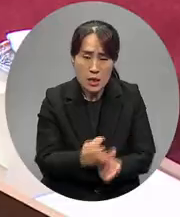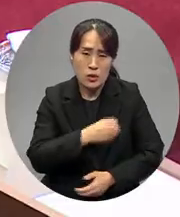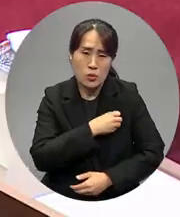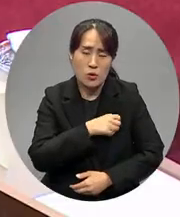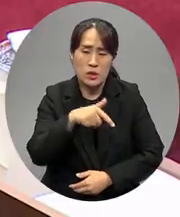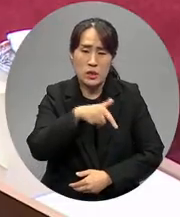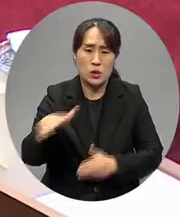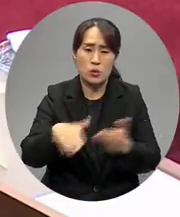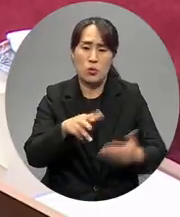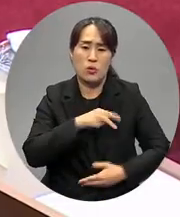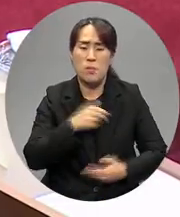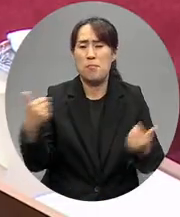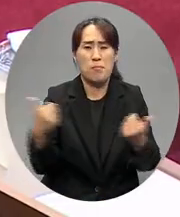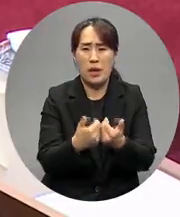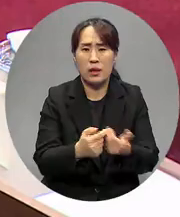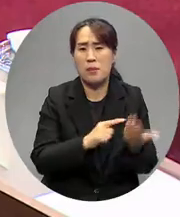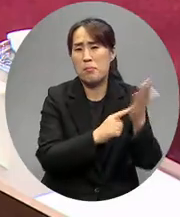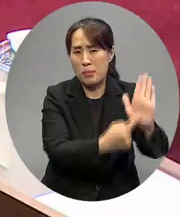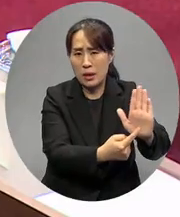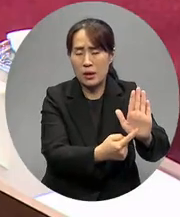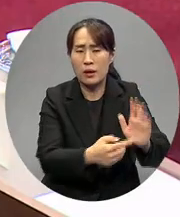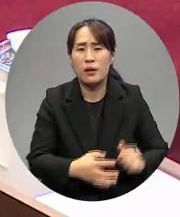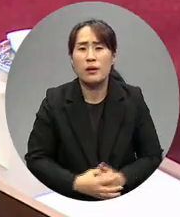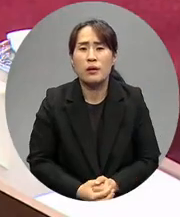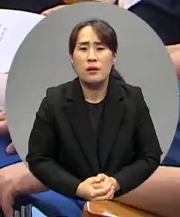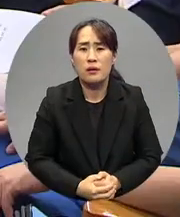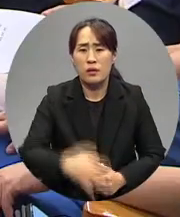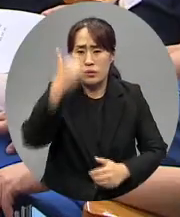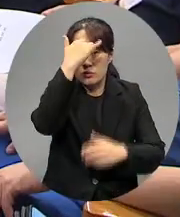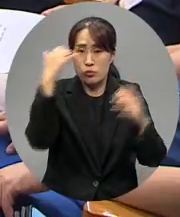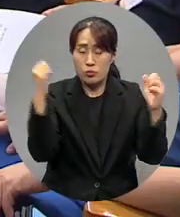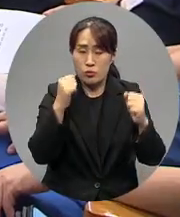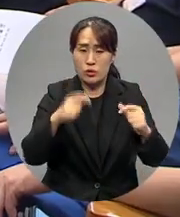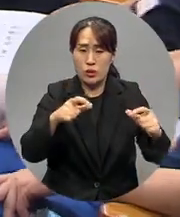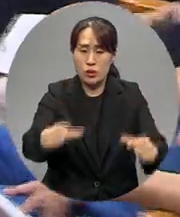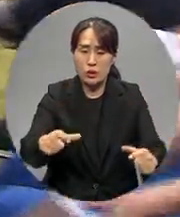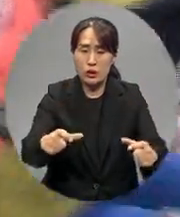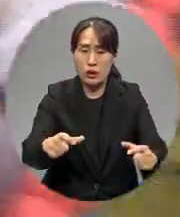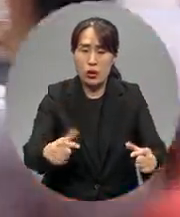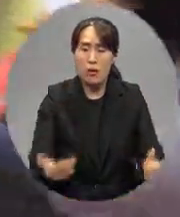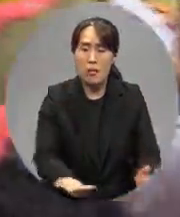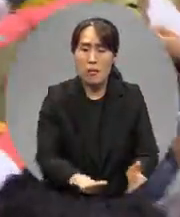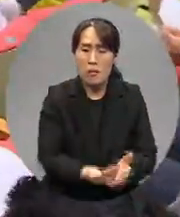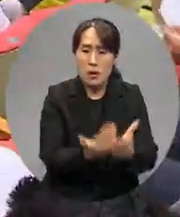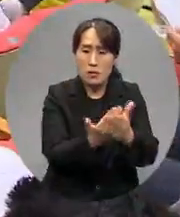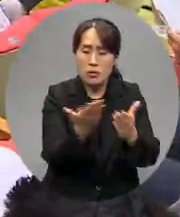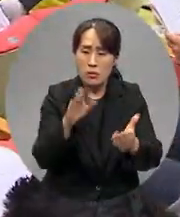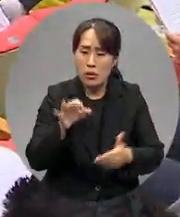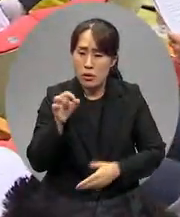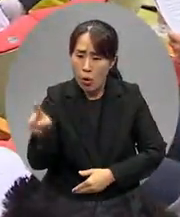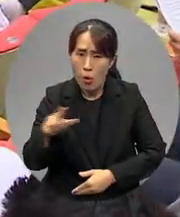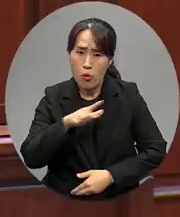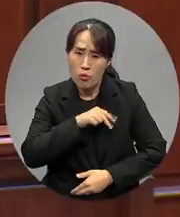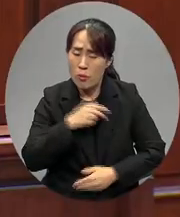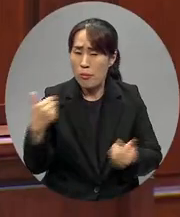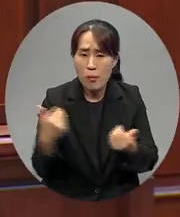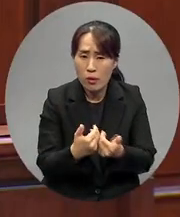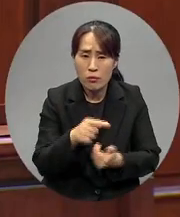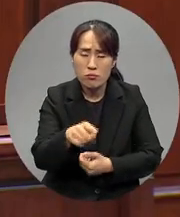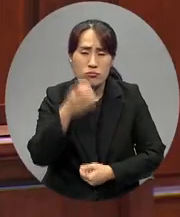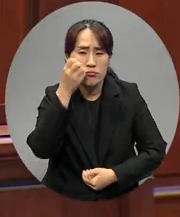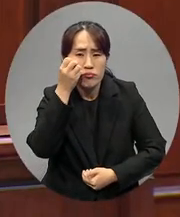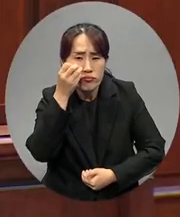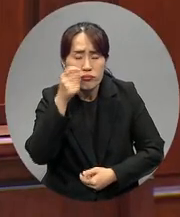지역 도의원이 반대 의견을 냈습니다. 충청북도가 지역 자원을 키운다는데 여당 도의원이 반대하는 건